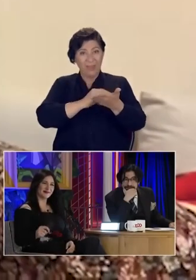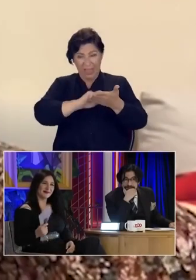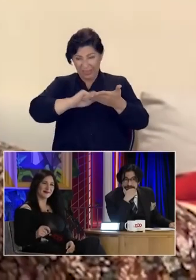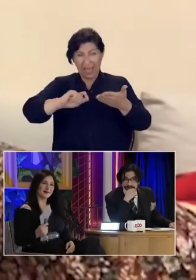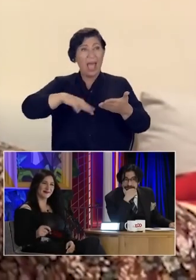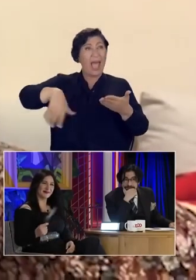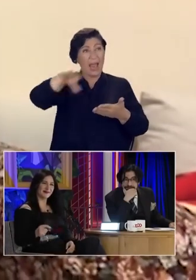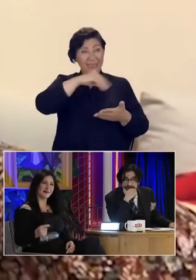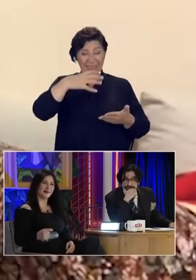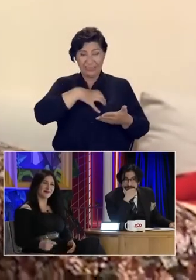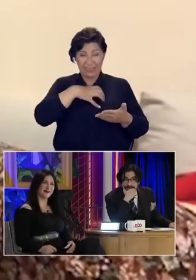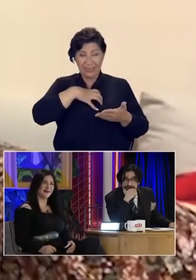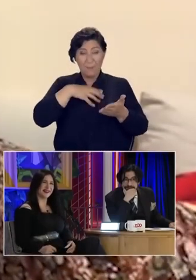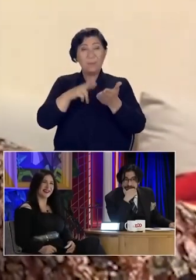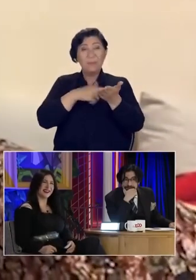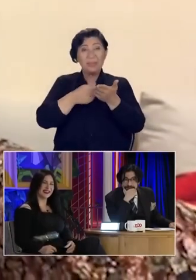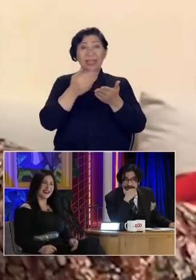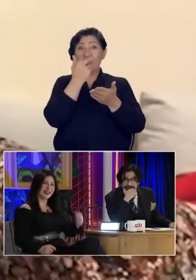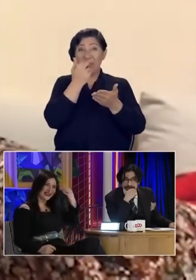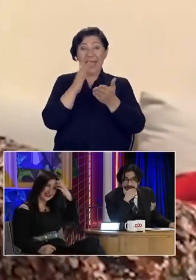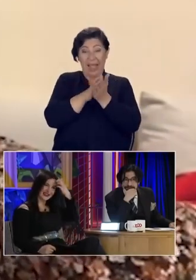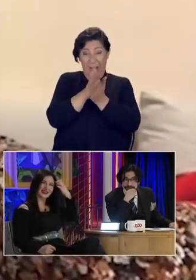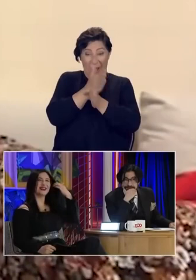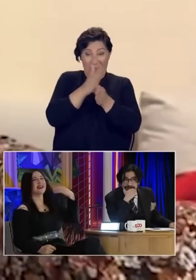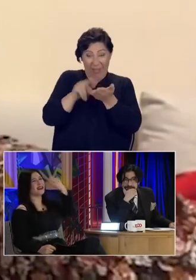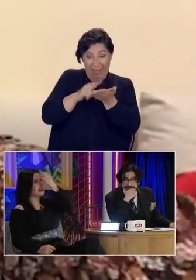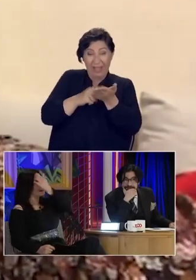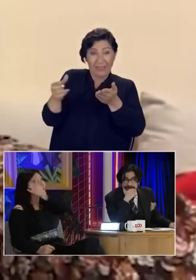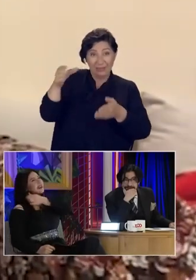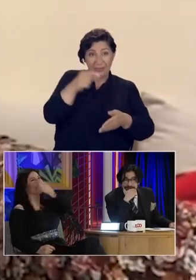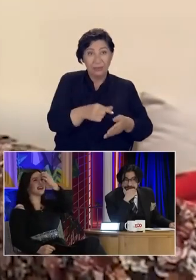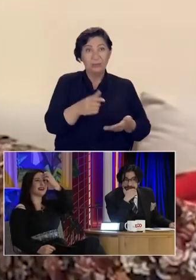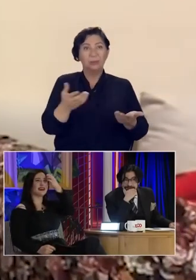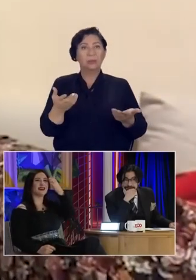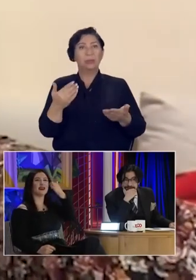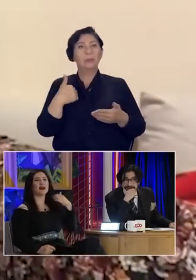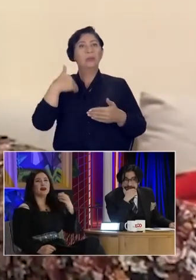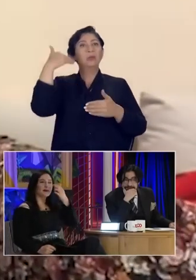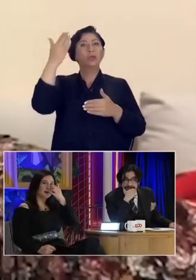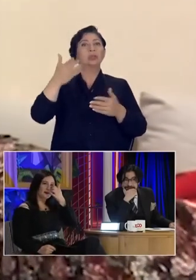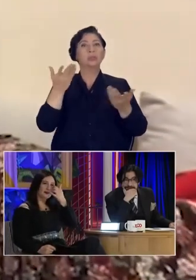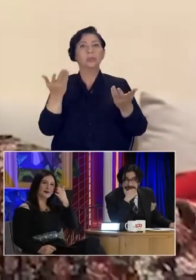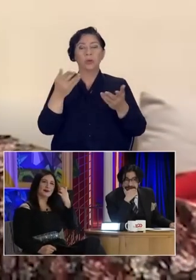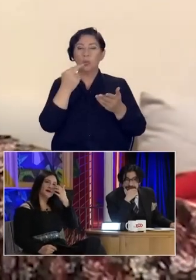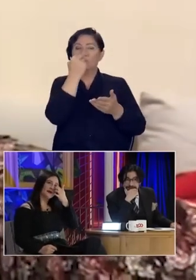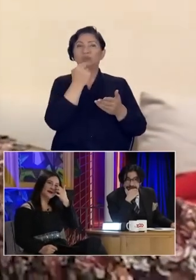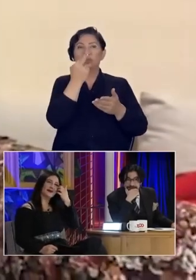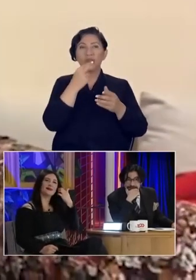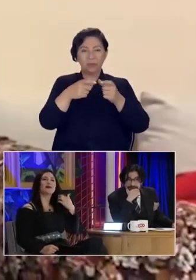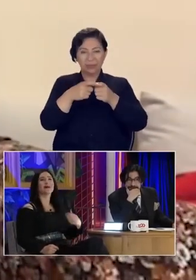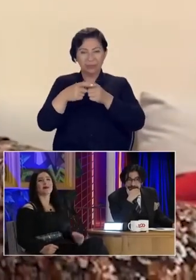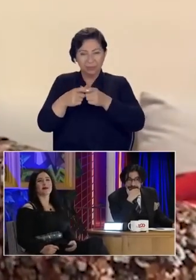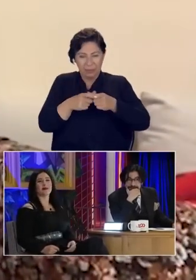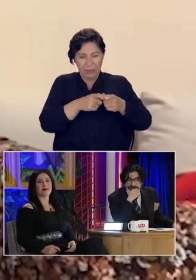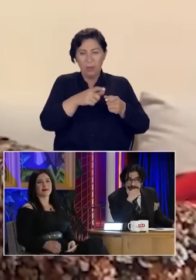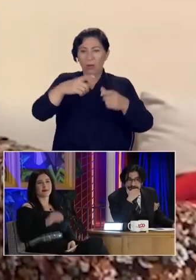kendi krem peynirini ekmeğini yatırsın neyse ciddi benim herif dışarıdan aldı bir krem alı püşçük onu da masadakilerle